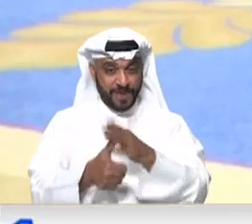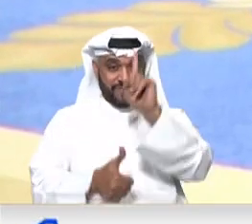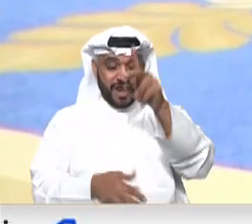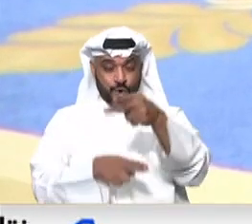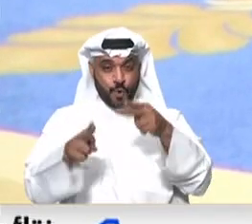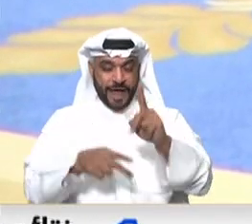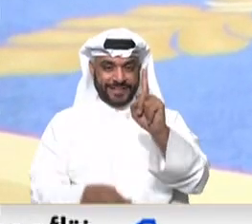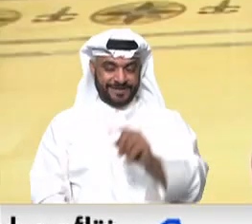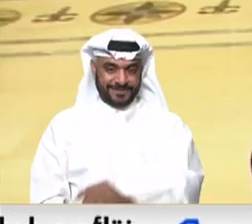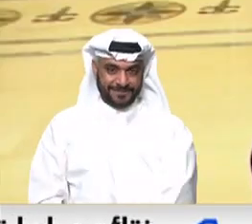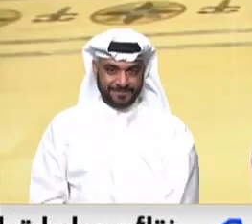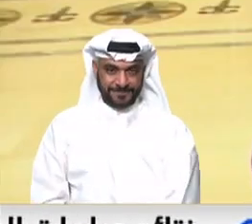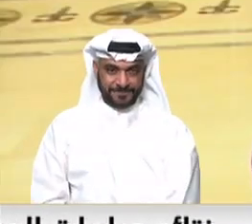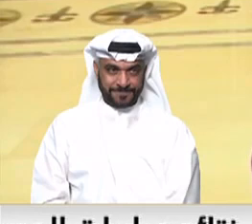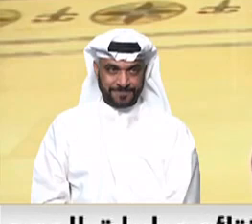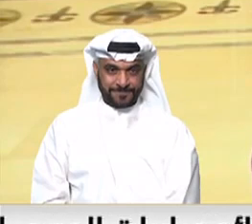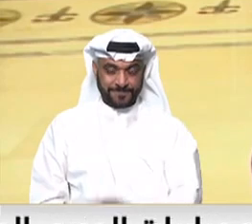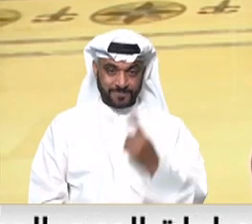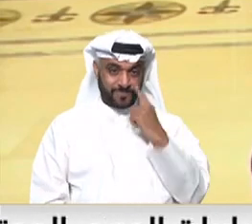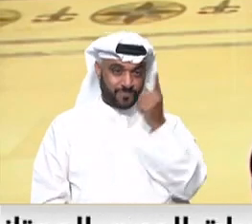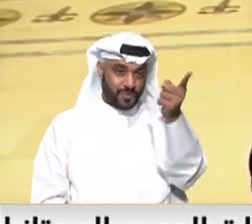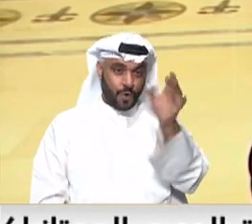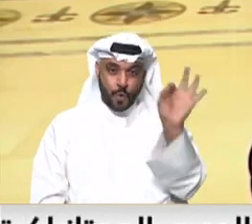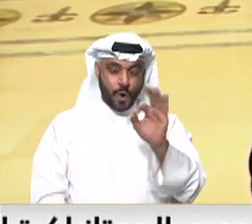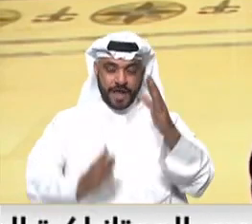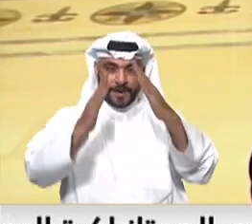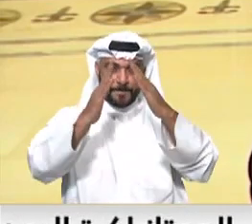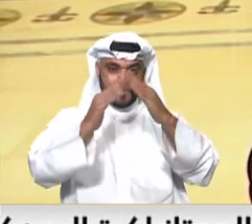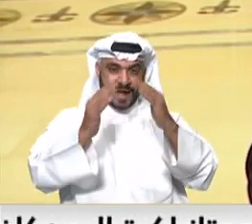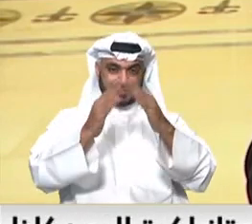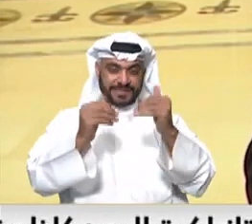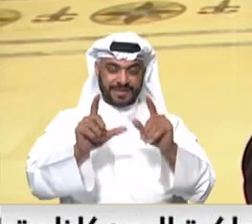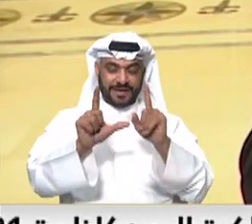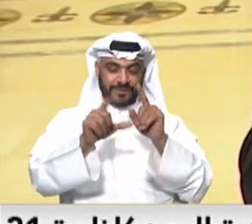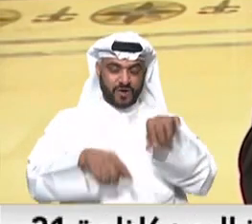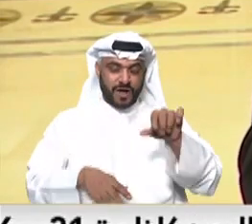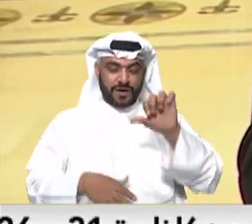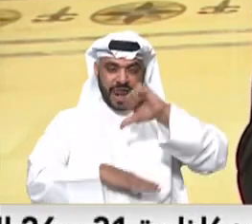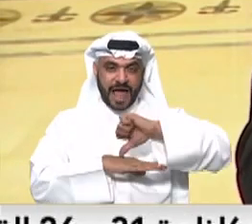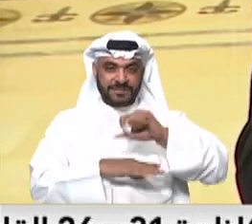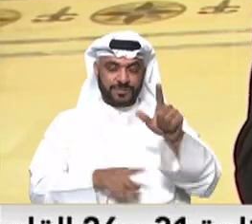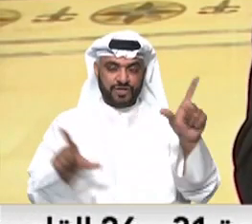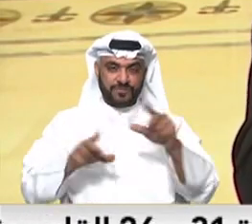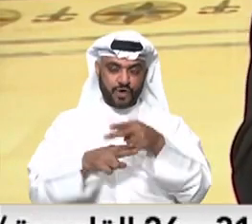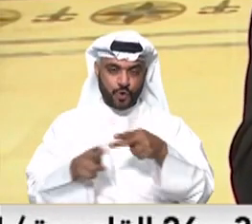الكويت. من العاصمة الإدارية ياسر سعد، تلفزيون دولة الكويت.